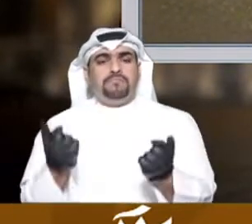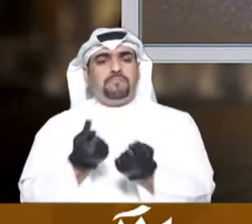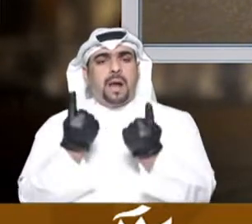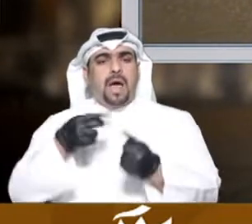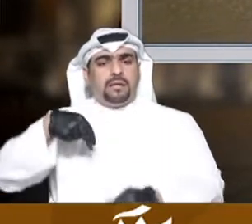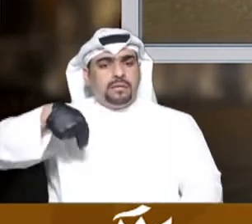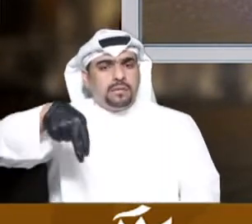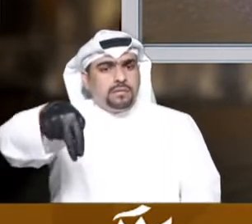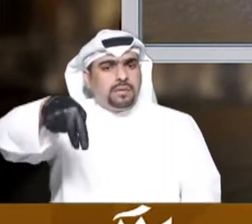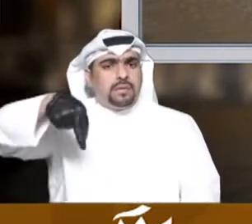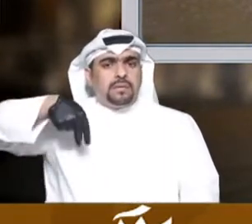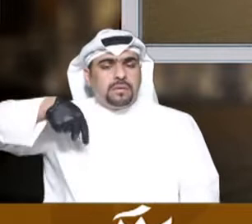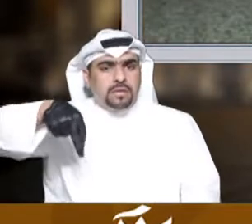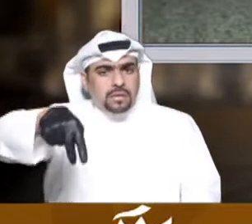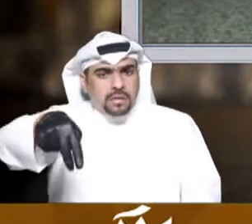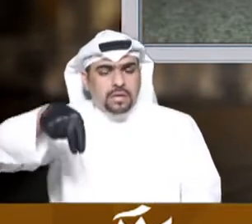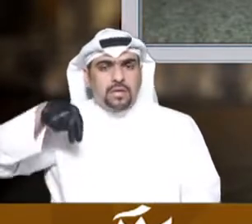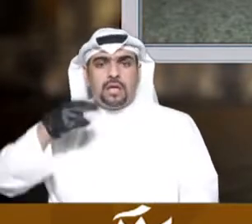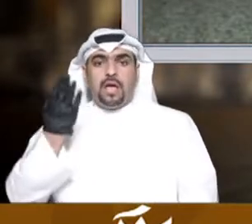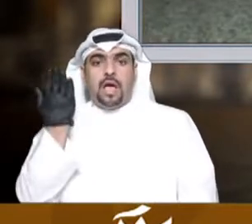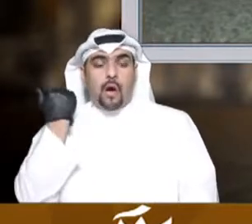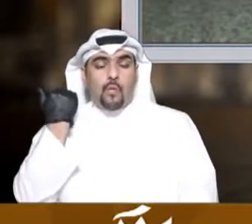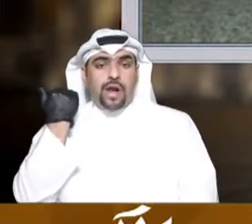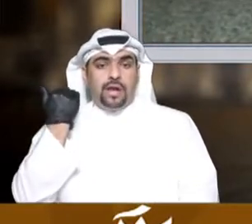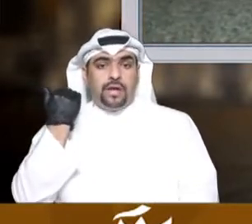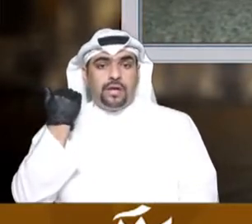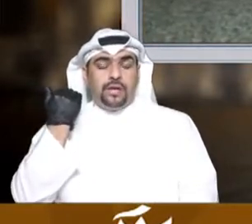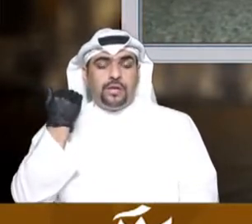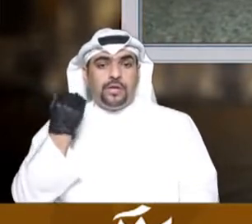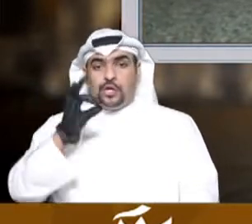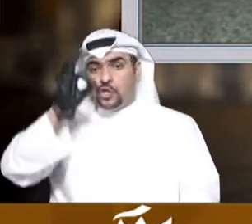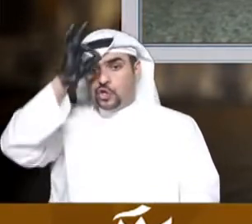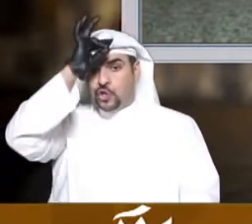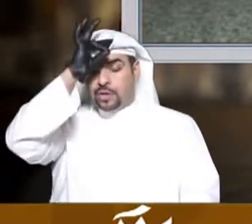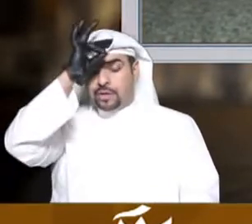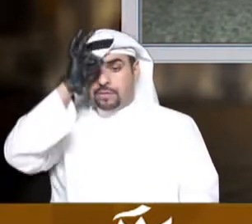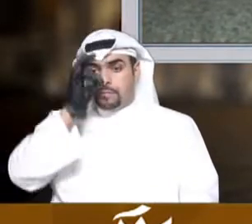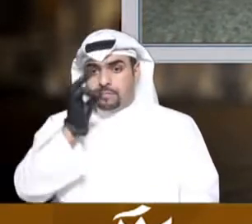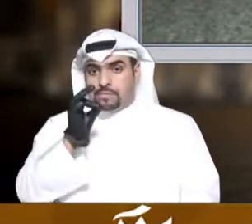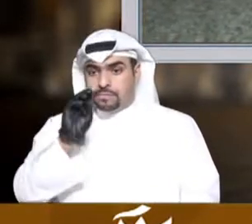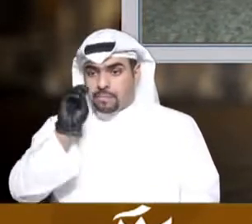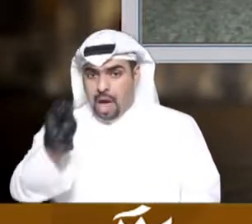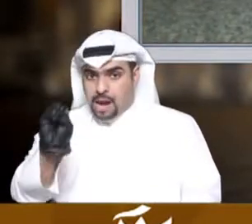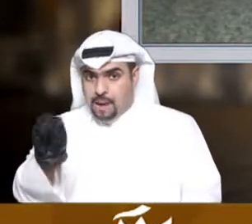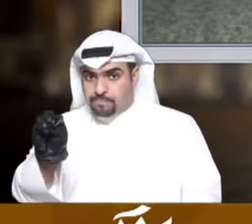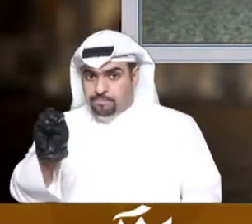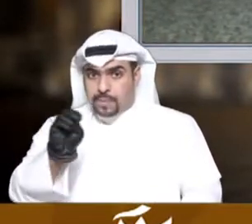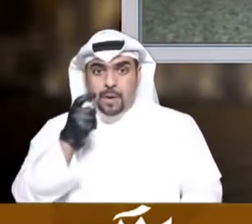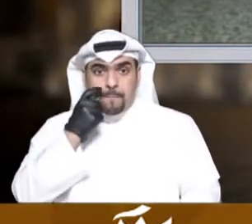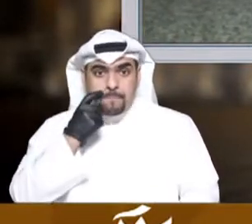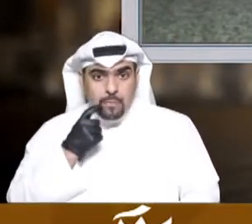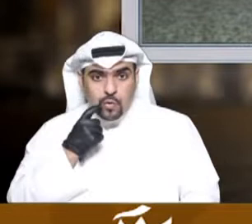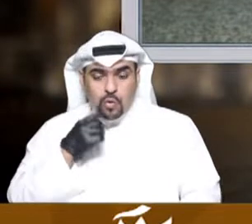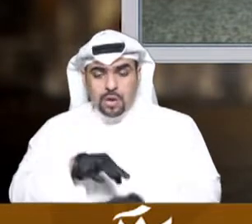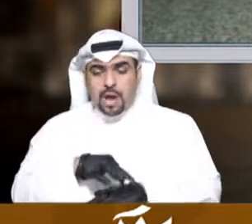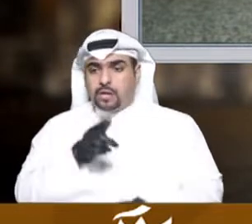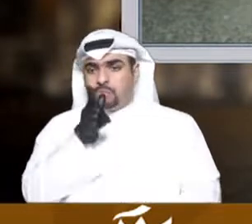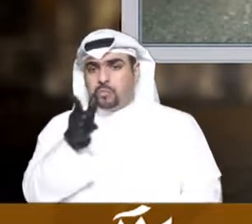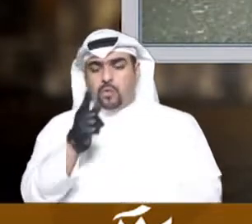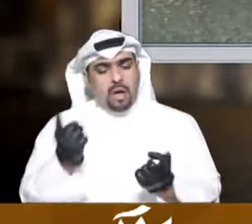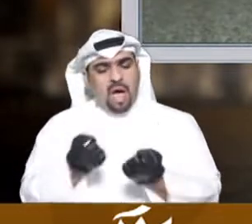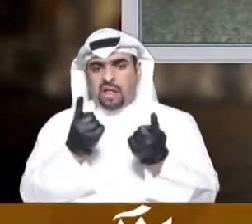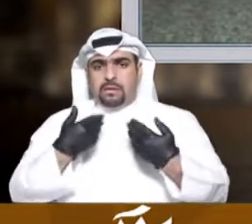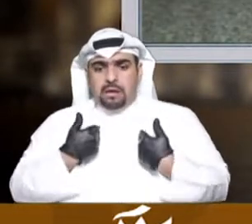احد الاشخاص عند البيت قاعد يتمشى، قال انا لا قاعد اتمشى في الشارع او اتمشى. فطلعنا هذا البيان لتوضيح العمليه، كذلك في الشاليهات. يعني يمكن